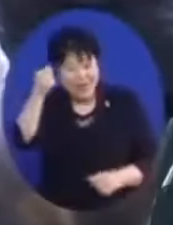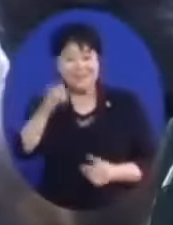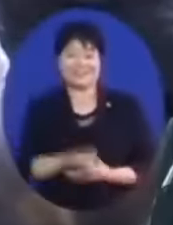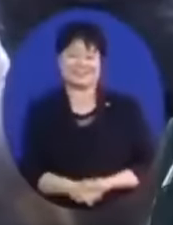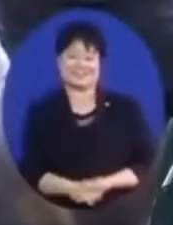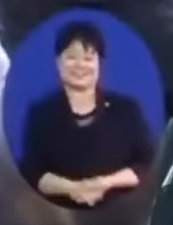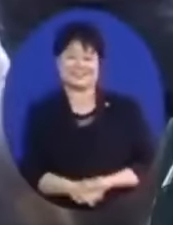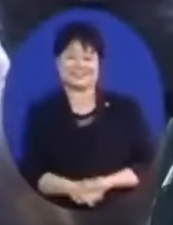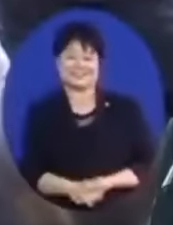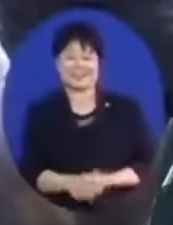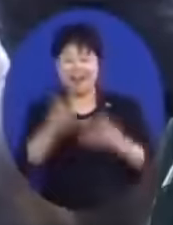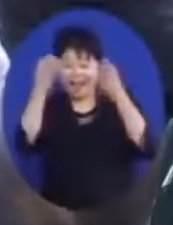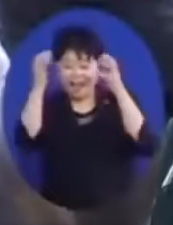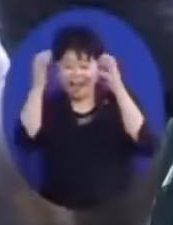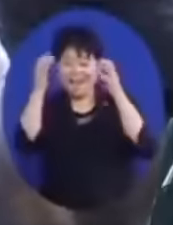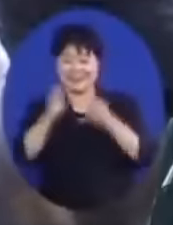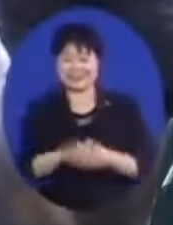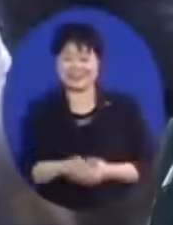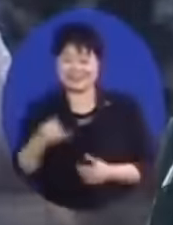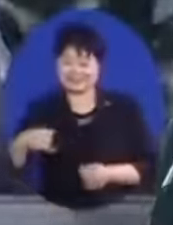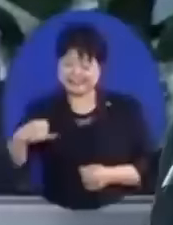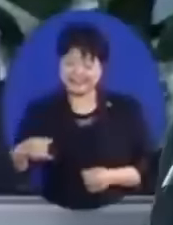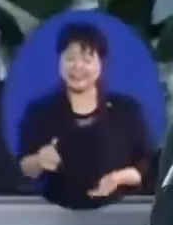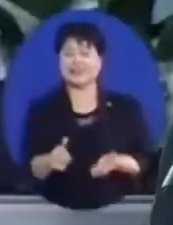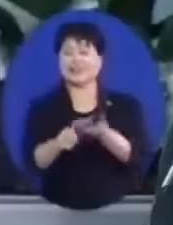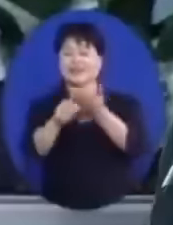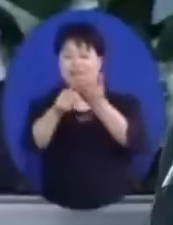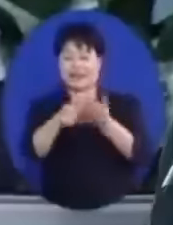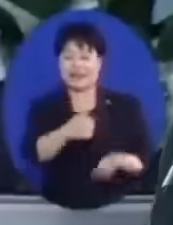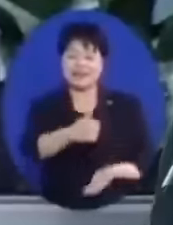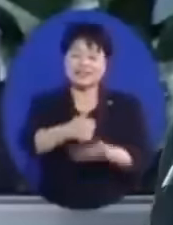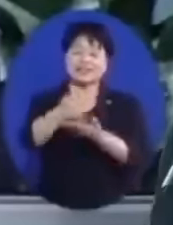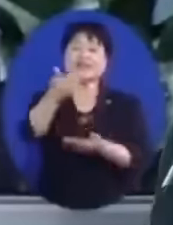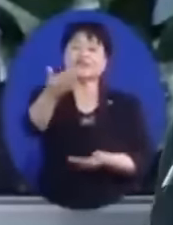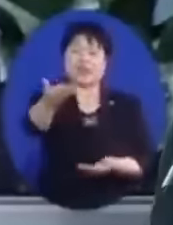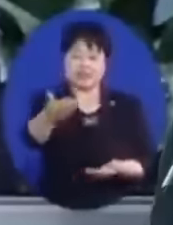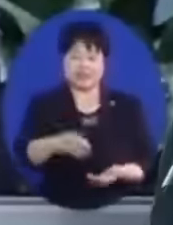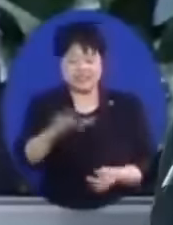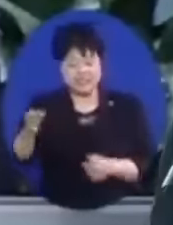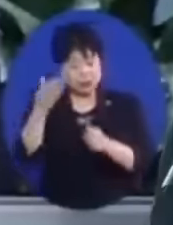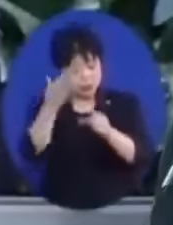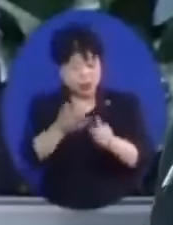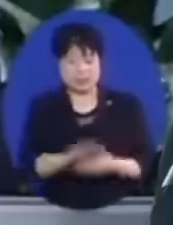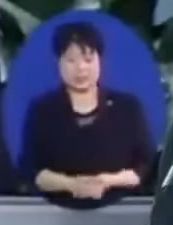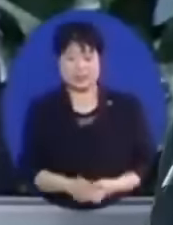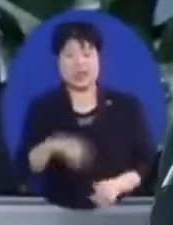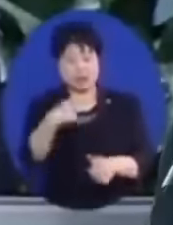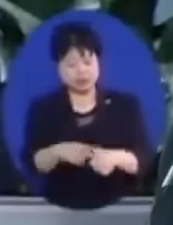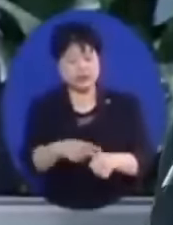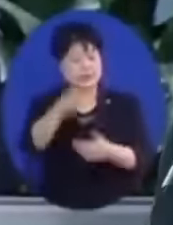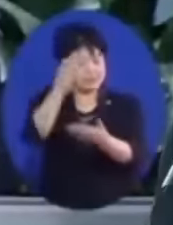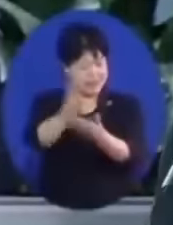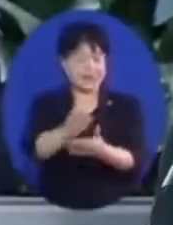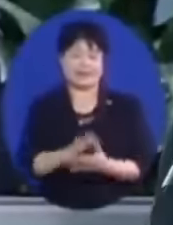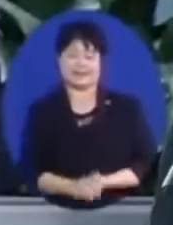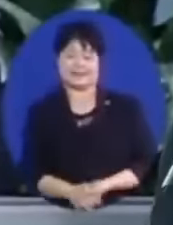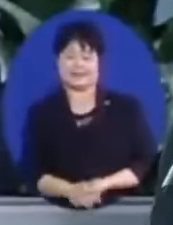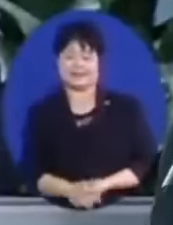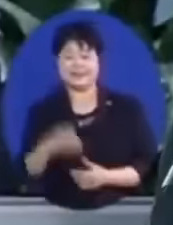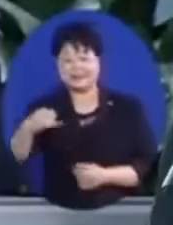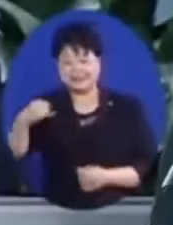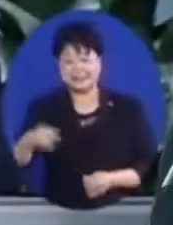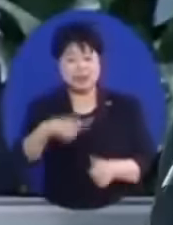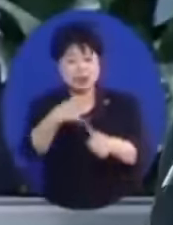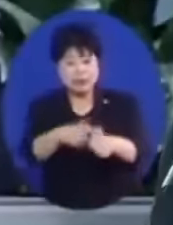것입니다. 어린 자녀들을 칭찬해주고 인정해주지 무시하지 말아야 되는 것입니다.